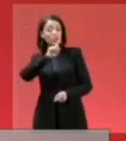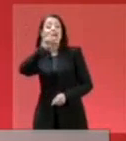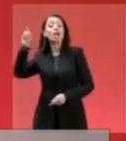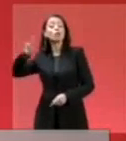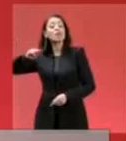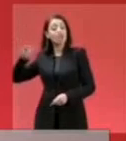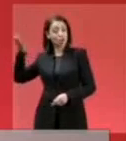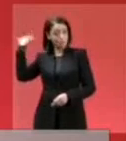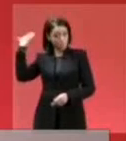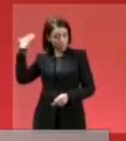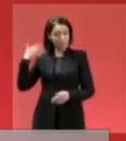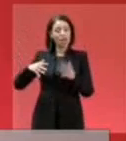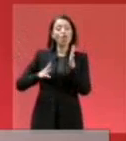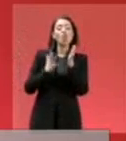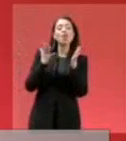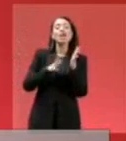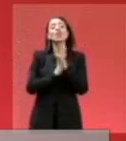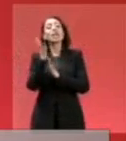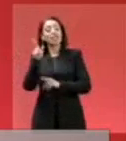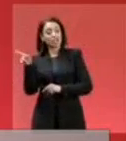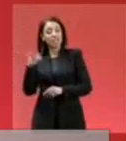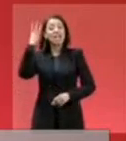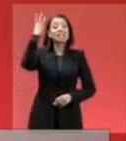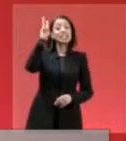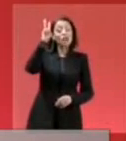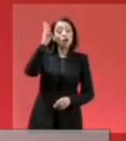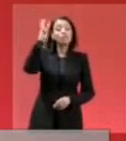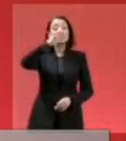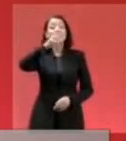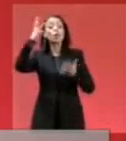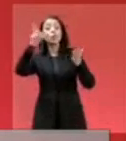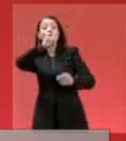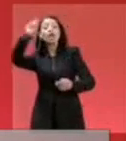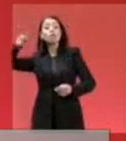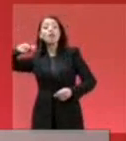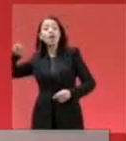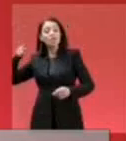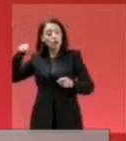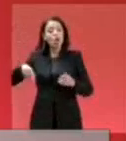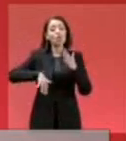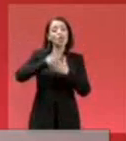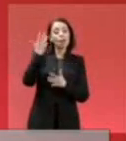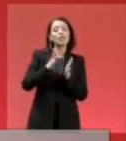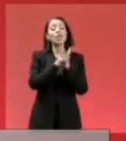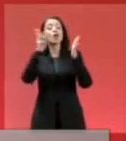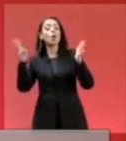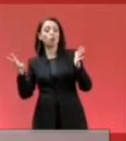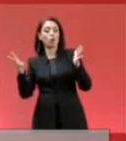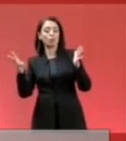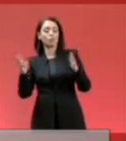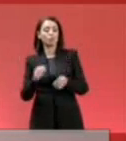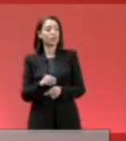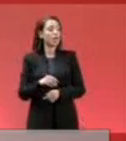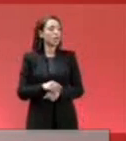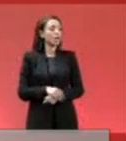εκατομμύρια ευρώ που ήταν την περίοδο 10-14 σε 348 εκατομμύρια ευρώ την περίοδο 15-18.